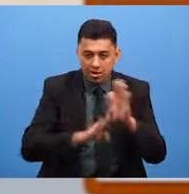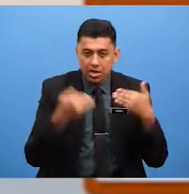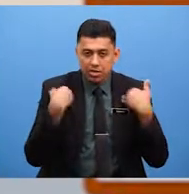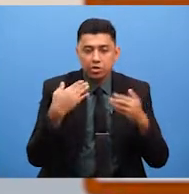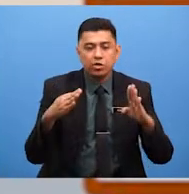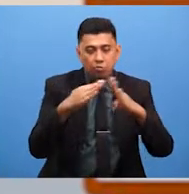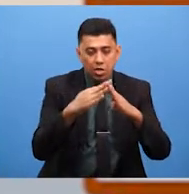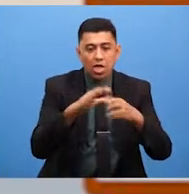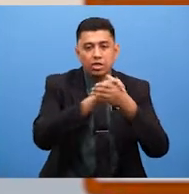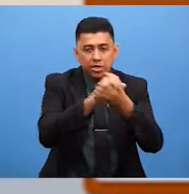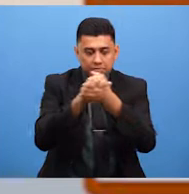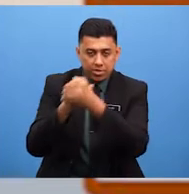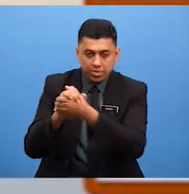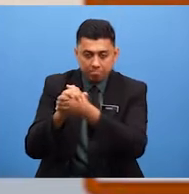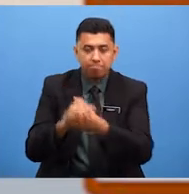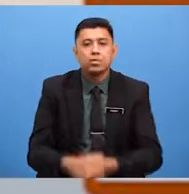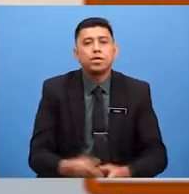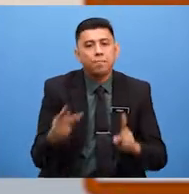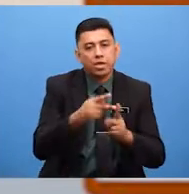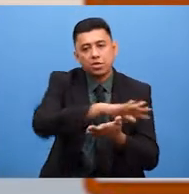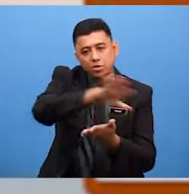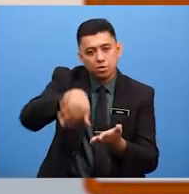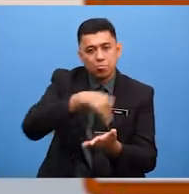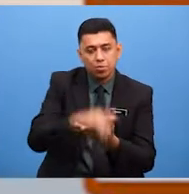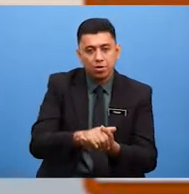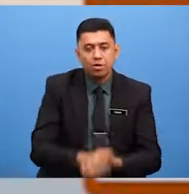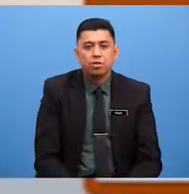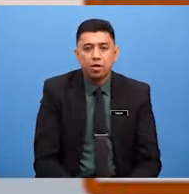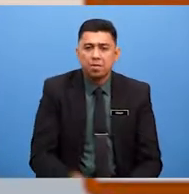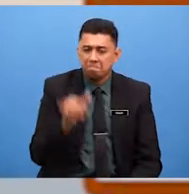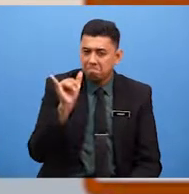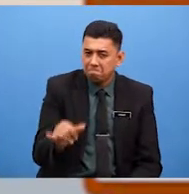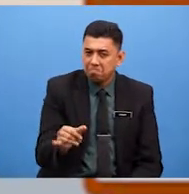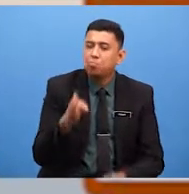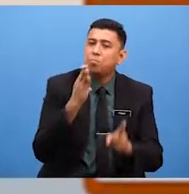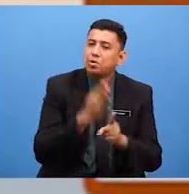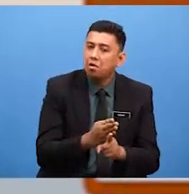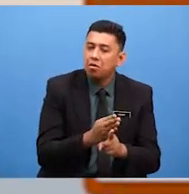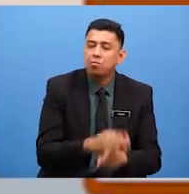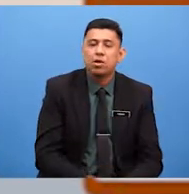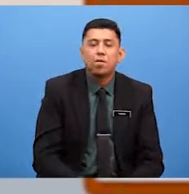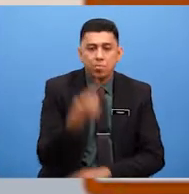rumah. Syabas dan tahniah kepada semua. Memang benarlah kamu